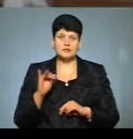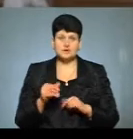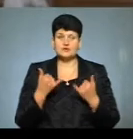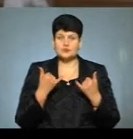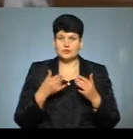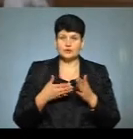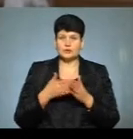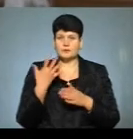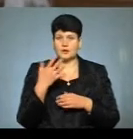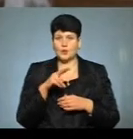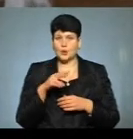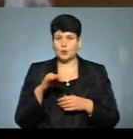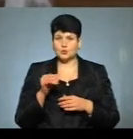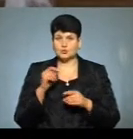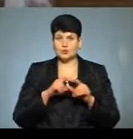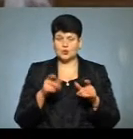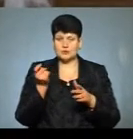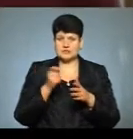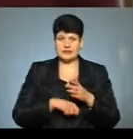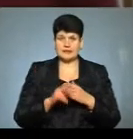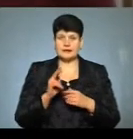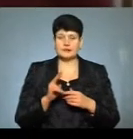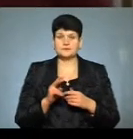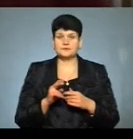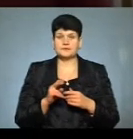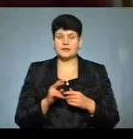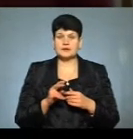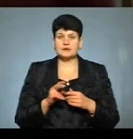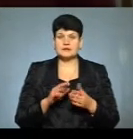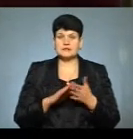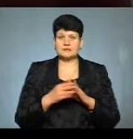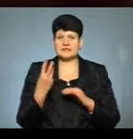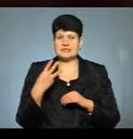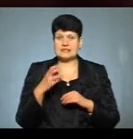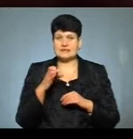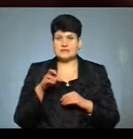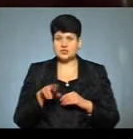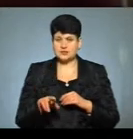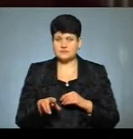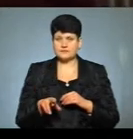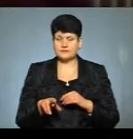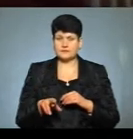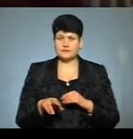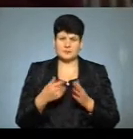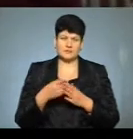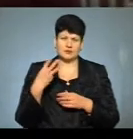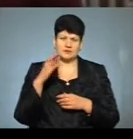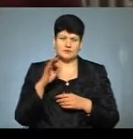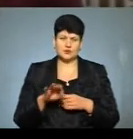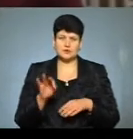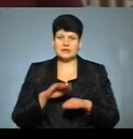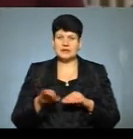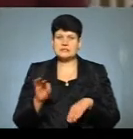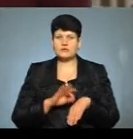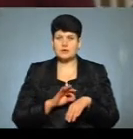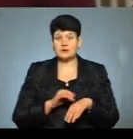до 5 лютого школу закрили на карантин. Станом на 30 січня майже вже 30% дітей захворіло, тому